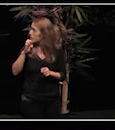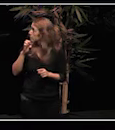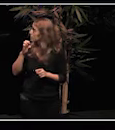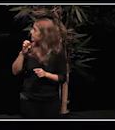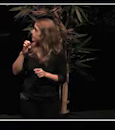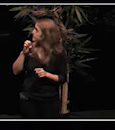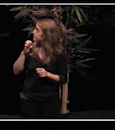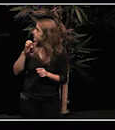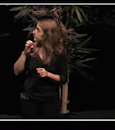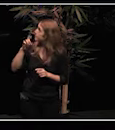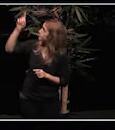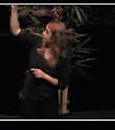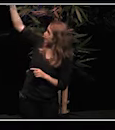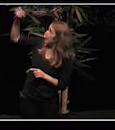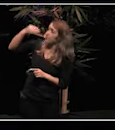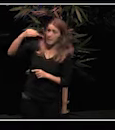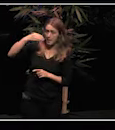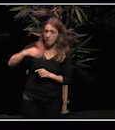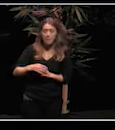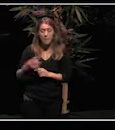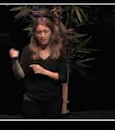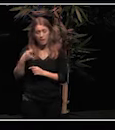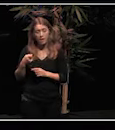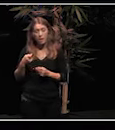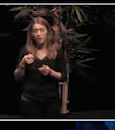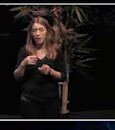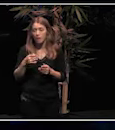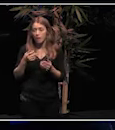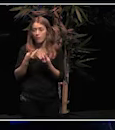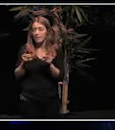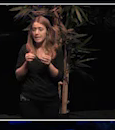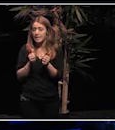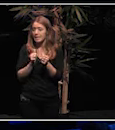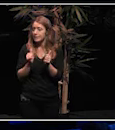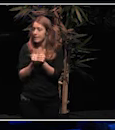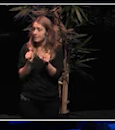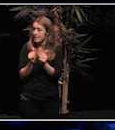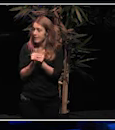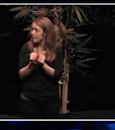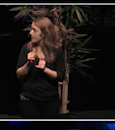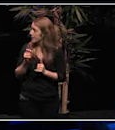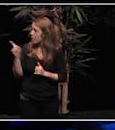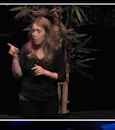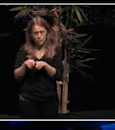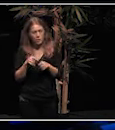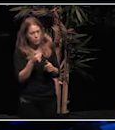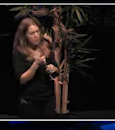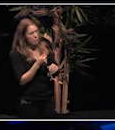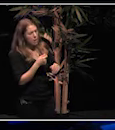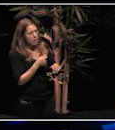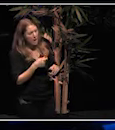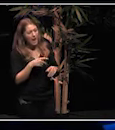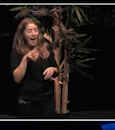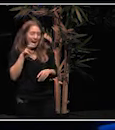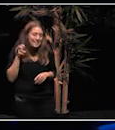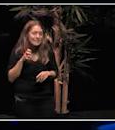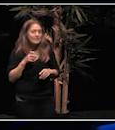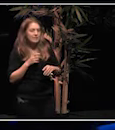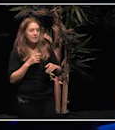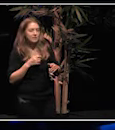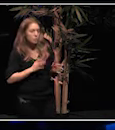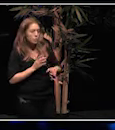physiologiste du sport à l'université de Saint-Étienne et lui aussi ultra trailer, ex-ultra trailer. Il